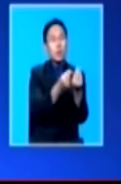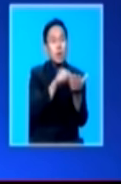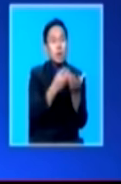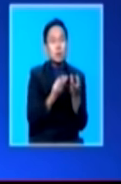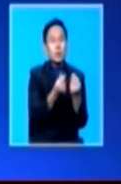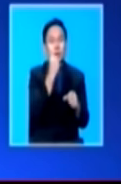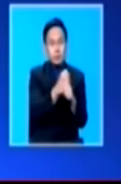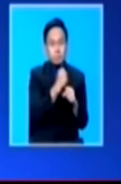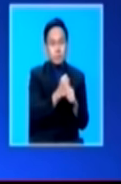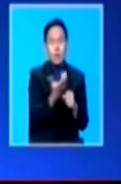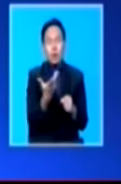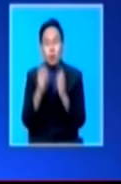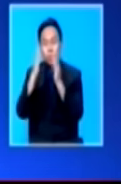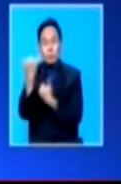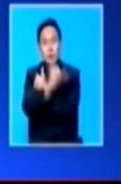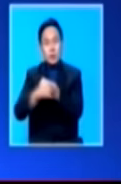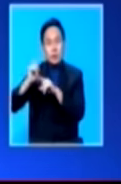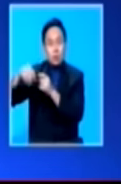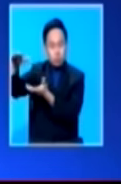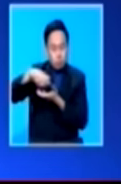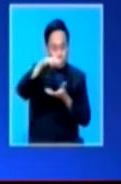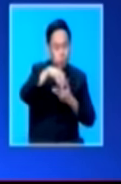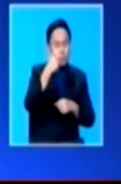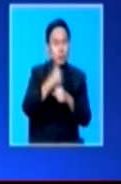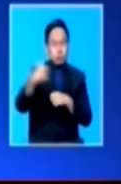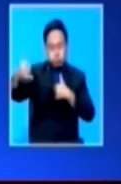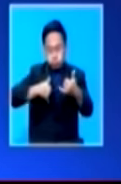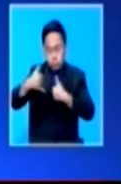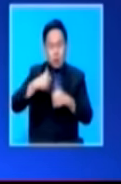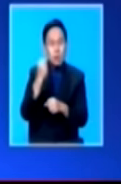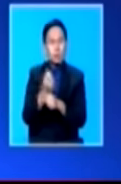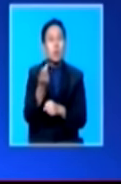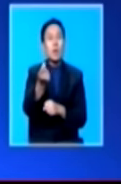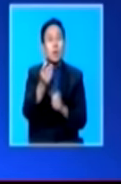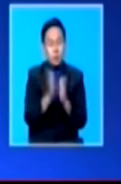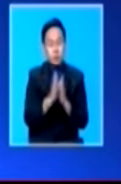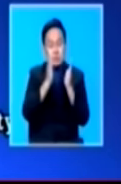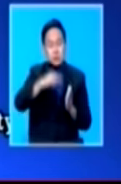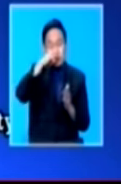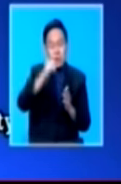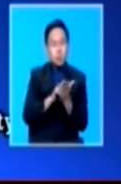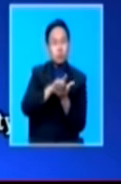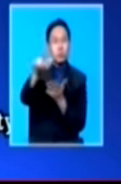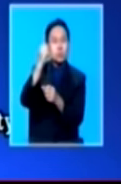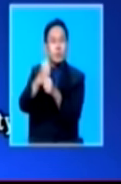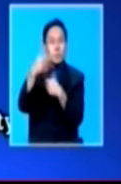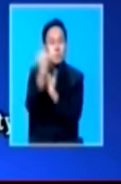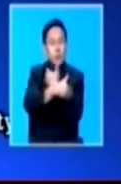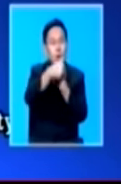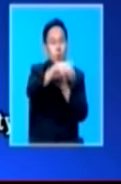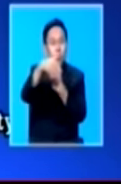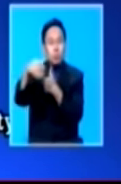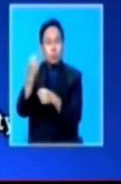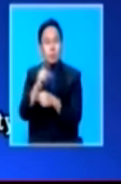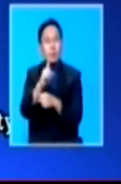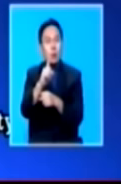ไหร่แรงงานมีพี่มือเท่าไหร่นะเราจะส่งแรงงานประเภทใดไปบ้างอันนี้มันก็เข้าไปอยู่ในแผนของ